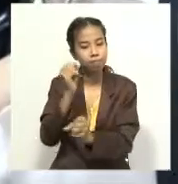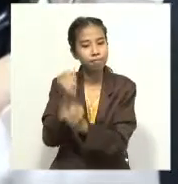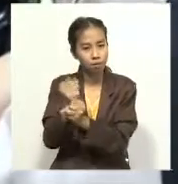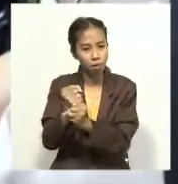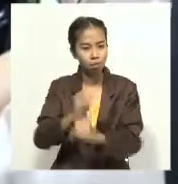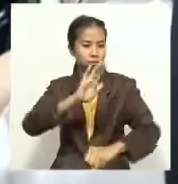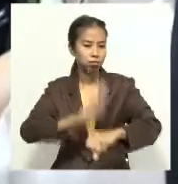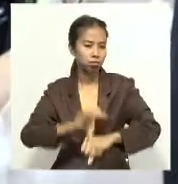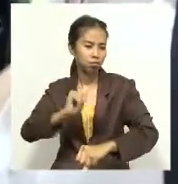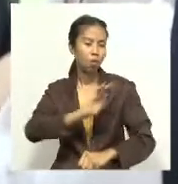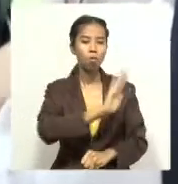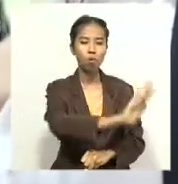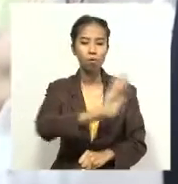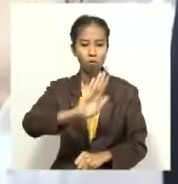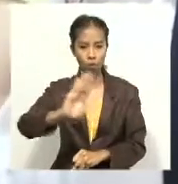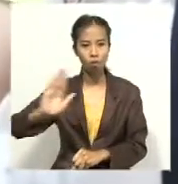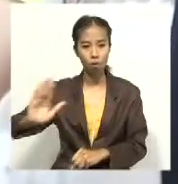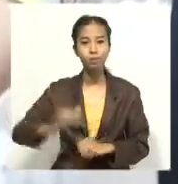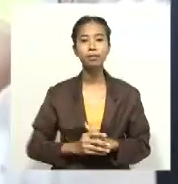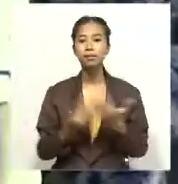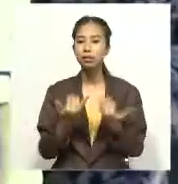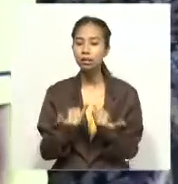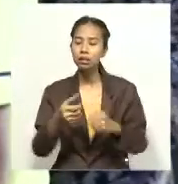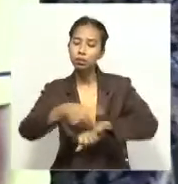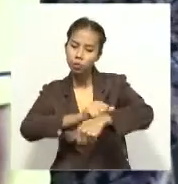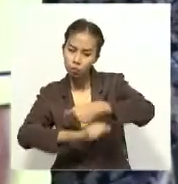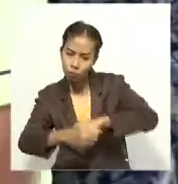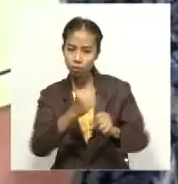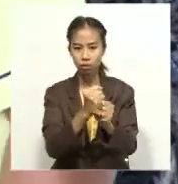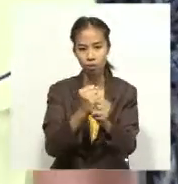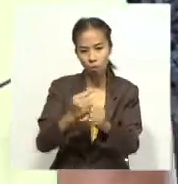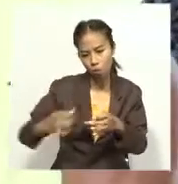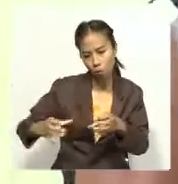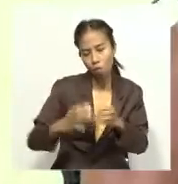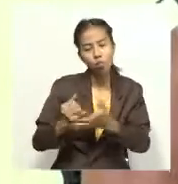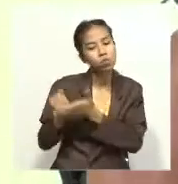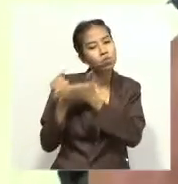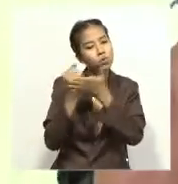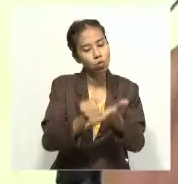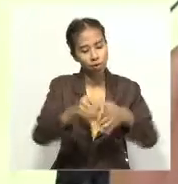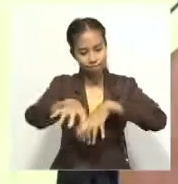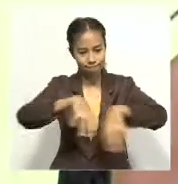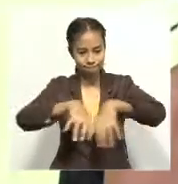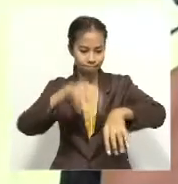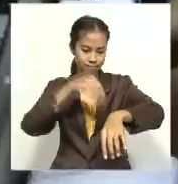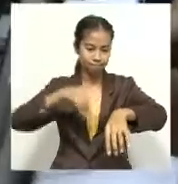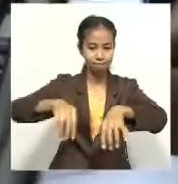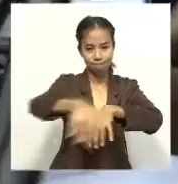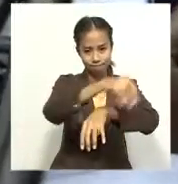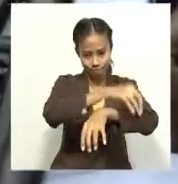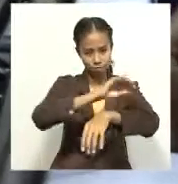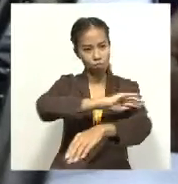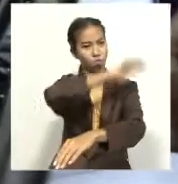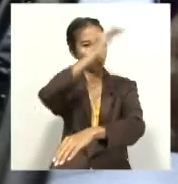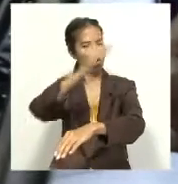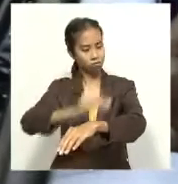นตามความสามารถและความถนัดของแต่ละบุคคลเพื่อปฏิบัติภารกิจในการร่วมกันปรับปรุงภูมิทัศน์โดยรอบในเขตวนอุทยานถ้ำหลวงขุ